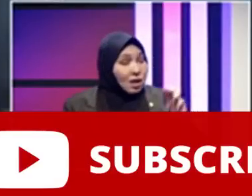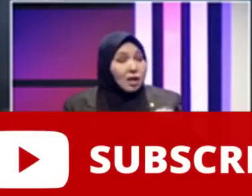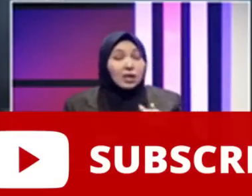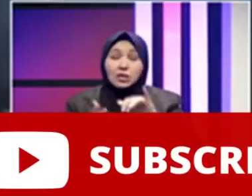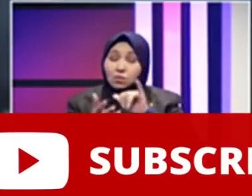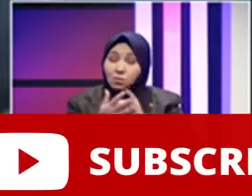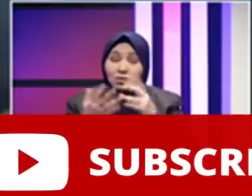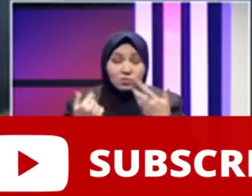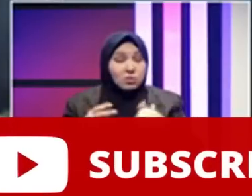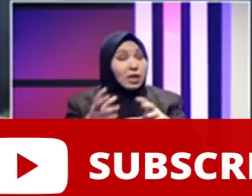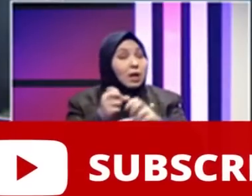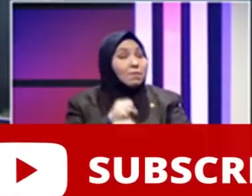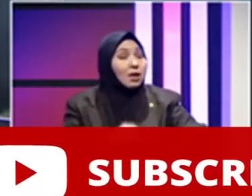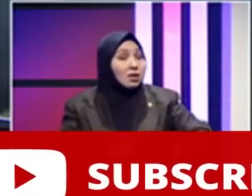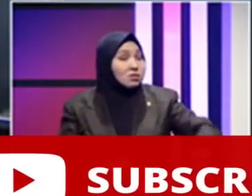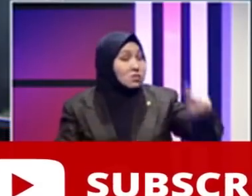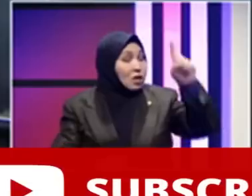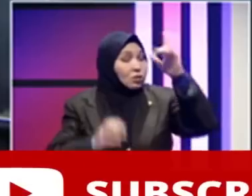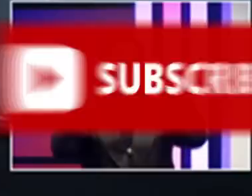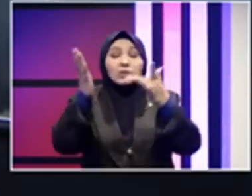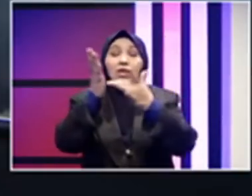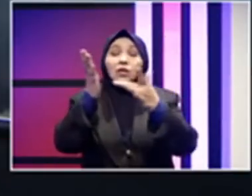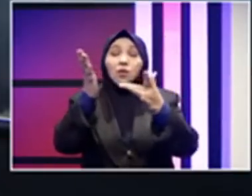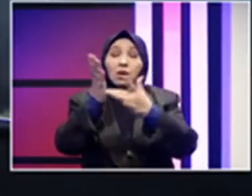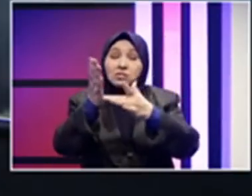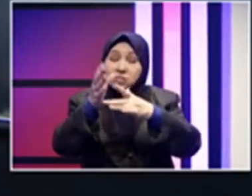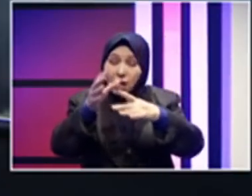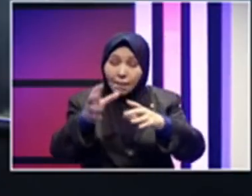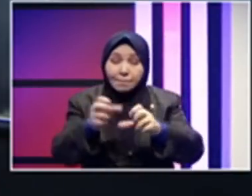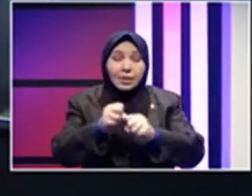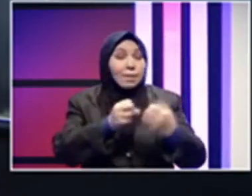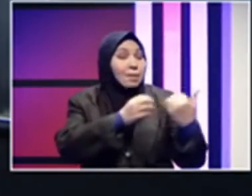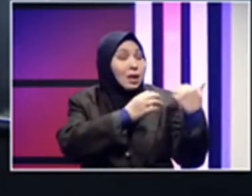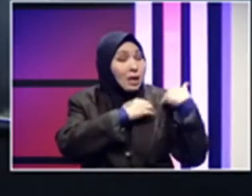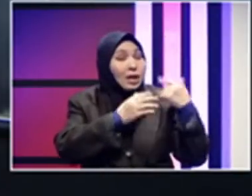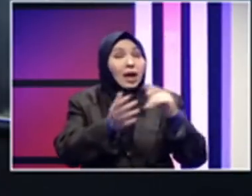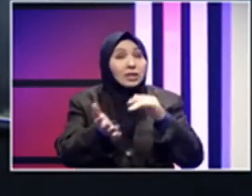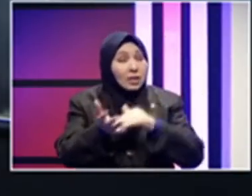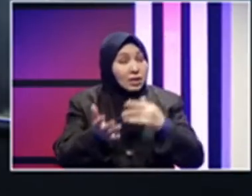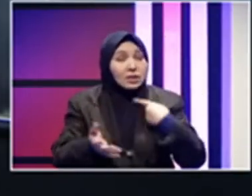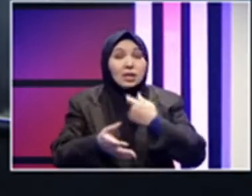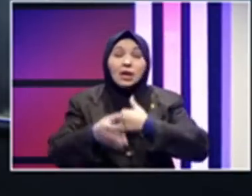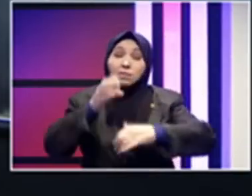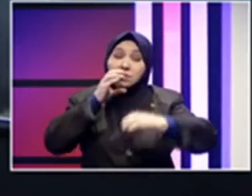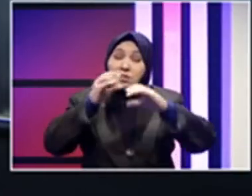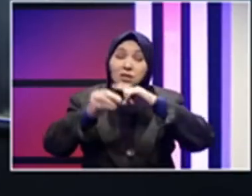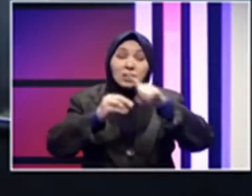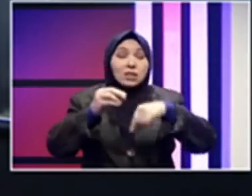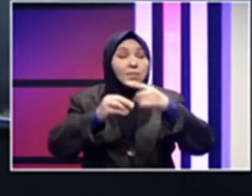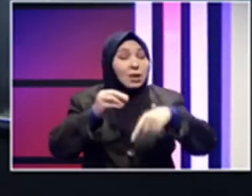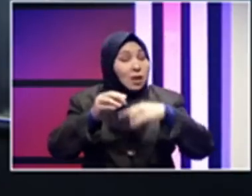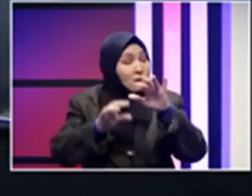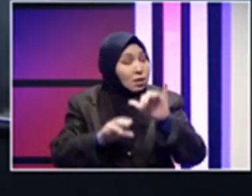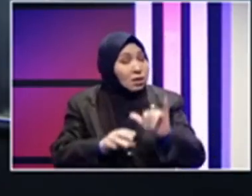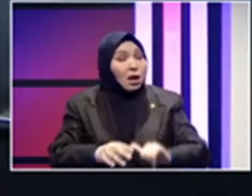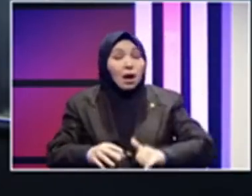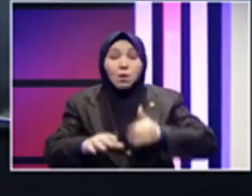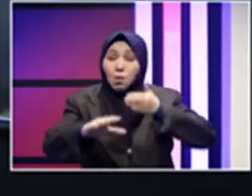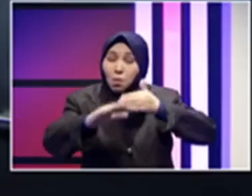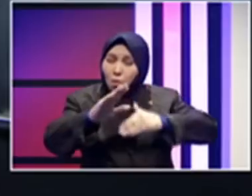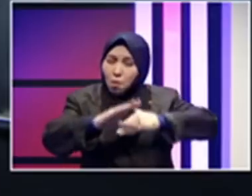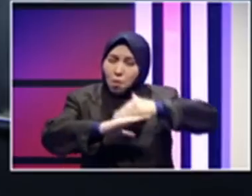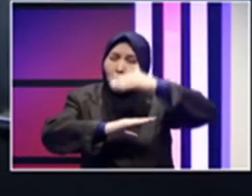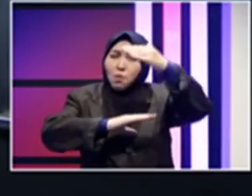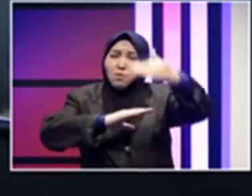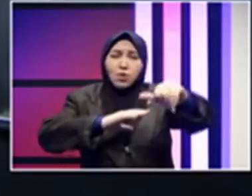pun kita dah dapat satu teknologi memainkan peranan. Betul. Kan. Apatah lagi kalau kita nak bercakap tentang perkara yang melangkau tujuh